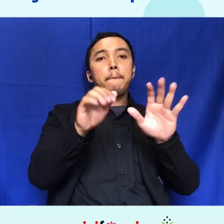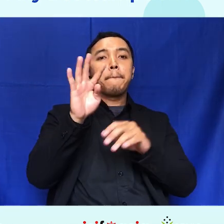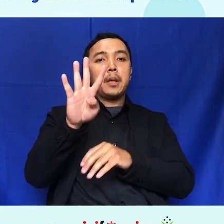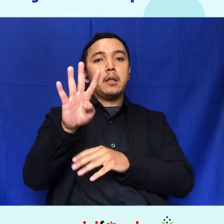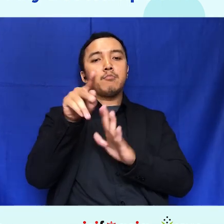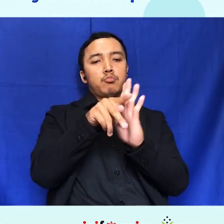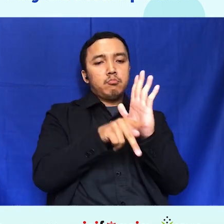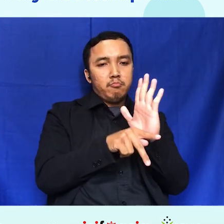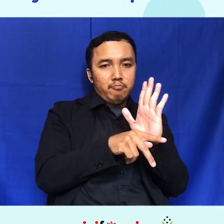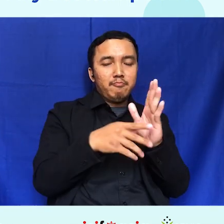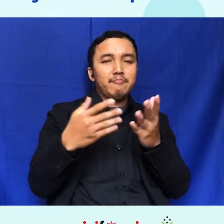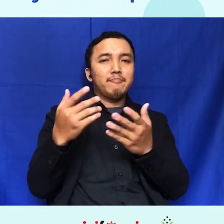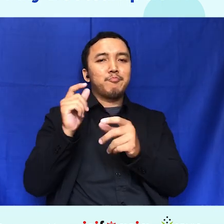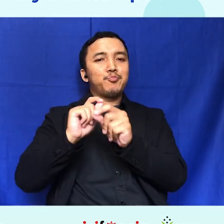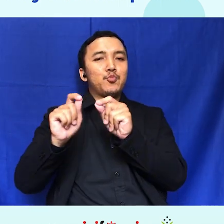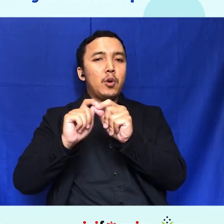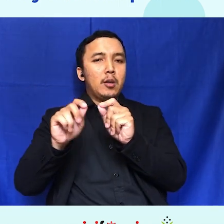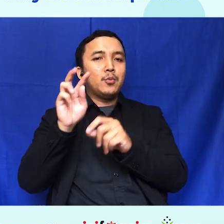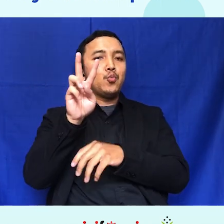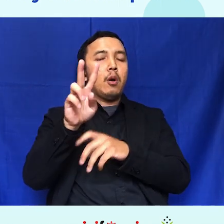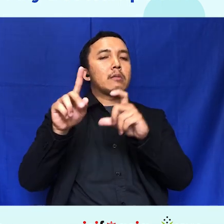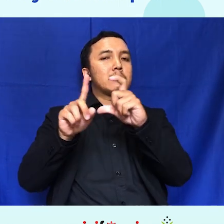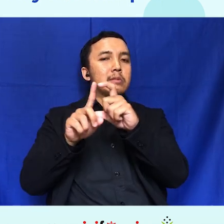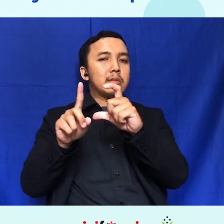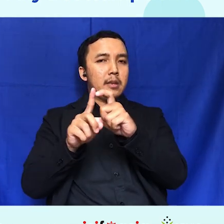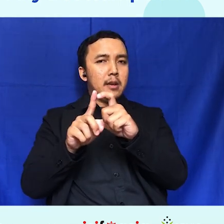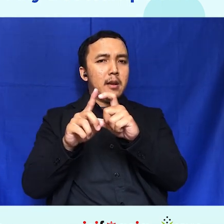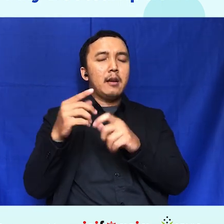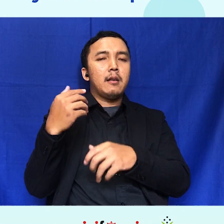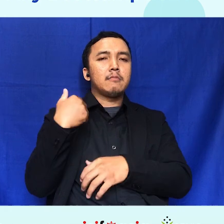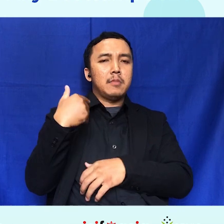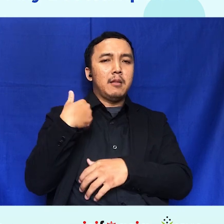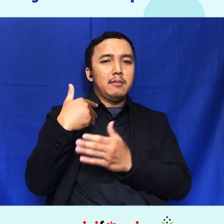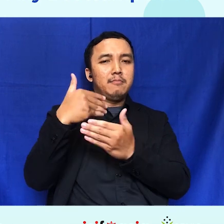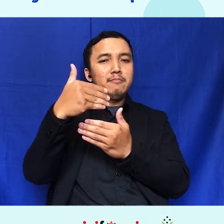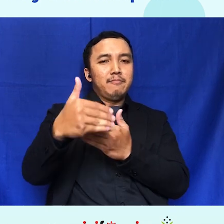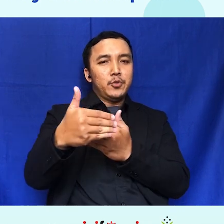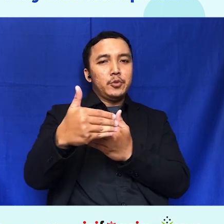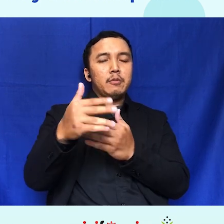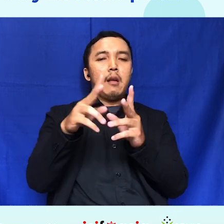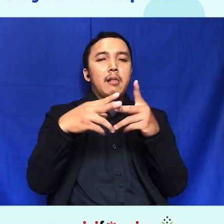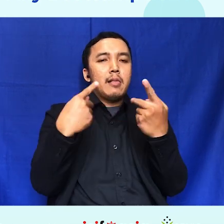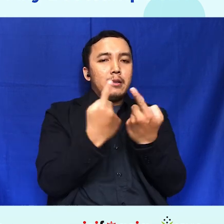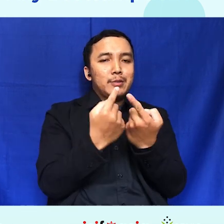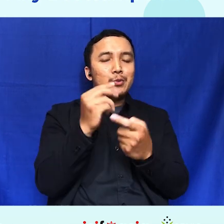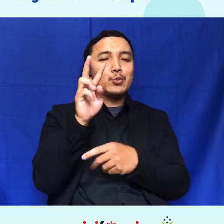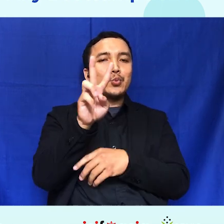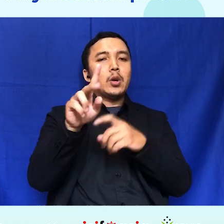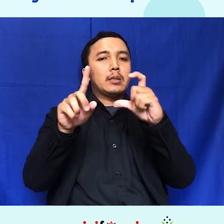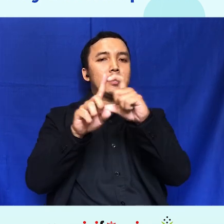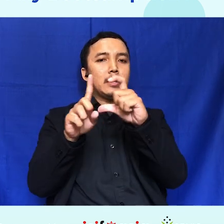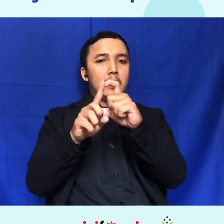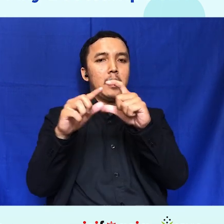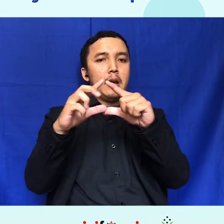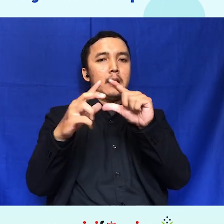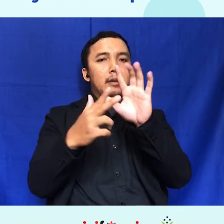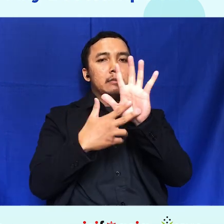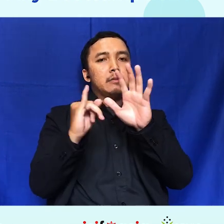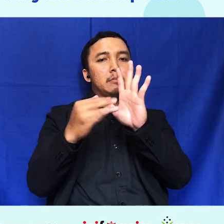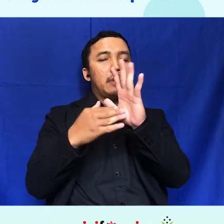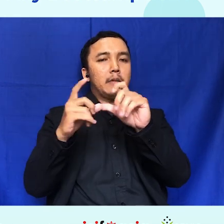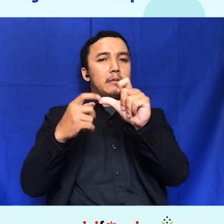kelas membuat karakter animasi 2D, 2 dimensi, untuk menjadi animator visitor link. Lanjut kelas membuat karakter animasi 2D, 2 dimensi, untuk menjadi animator visitors